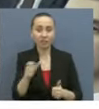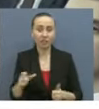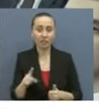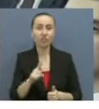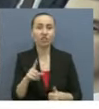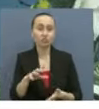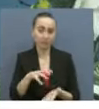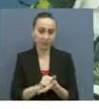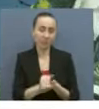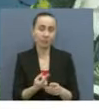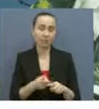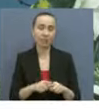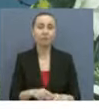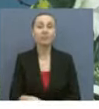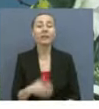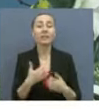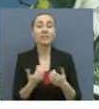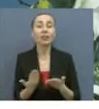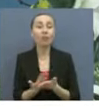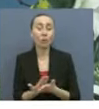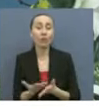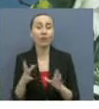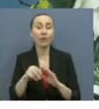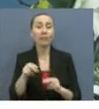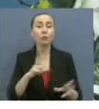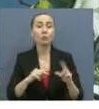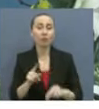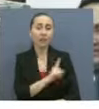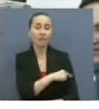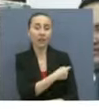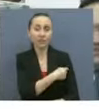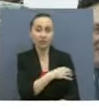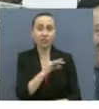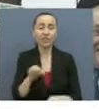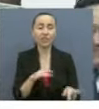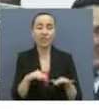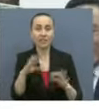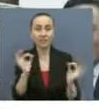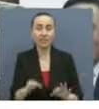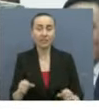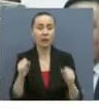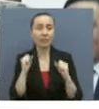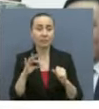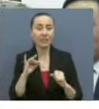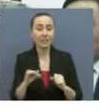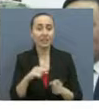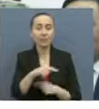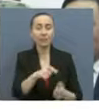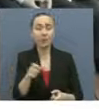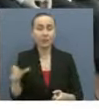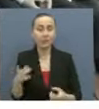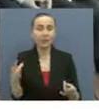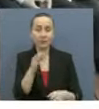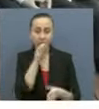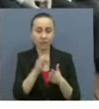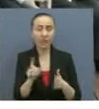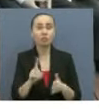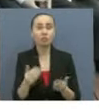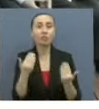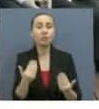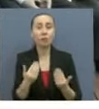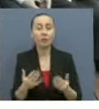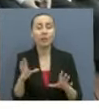занимаемся. Среди новобранцев – учителя, врачи, деятели искусства, спортсмены и предприниматели. Стоит отметить, что на